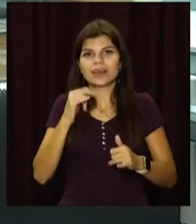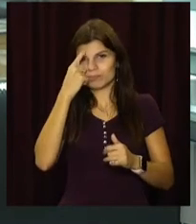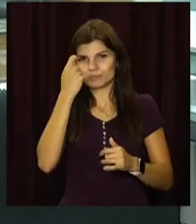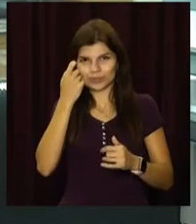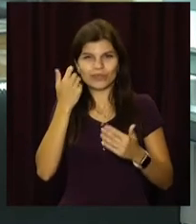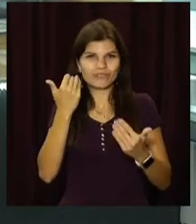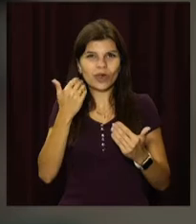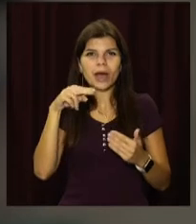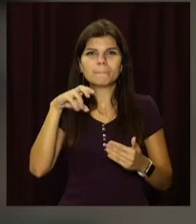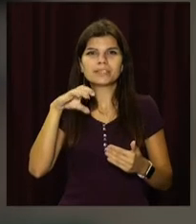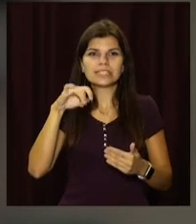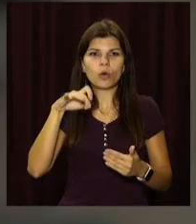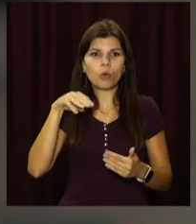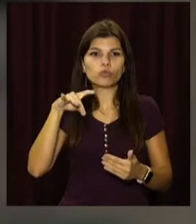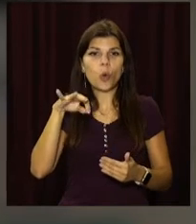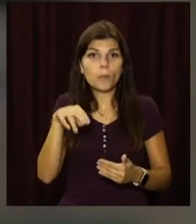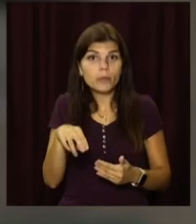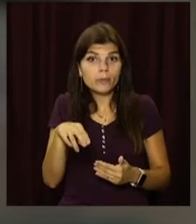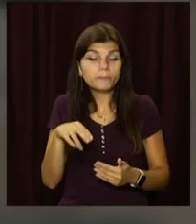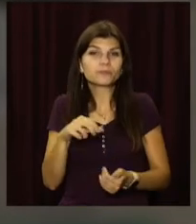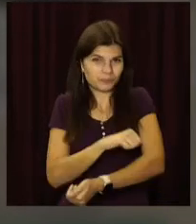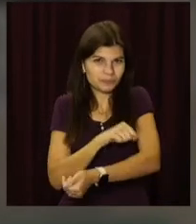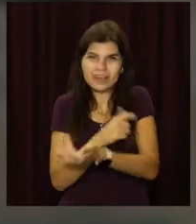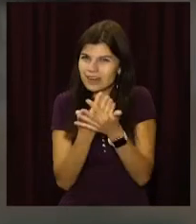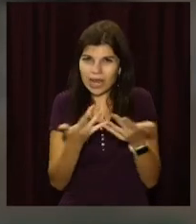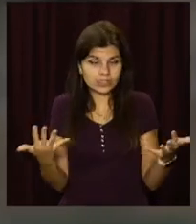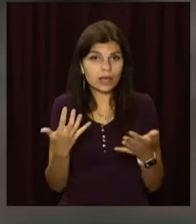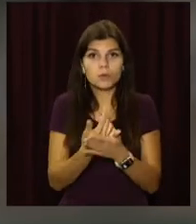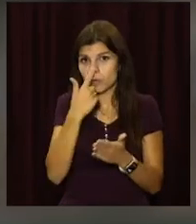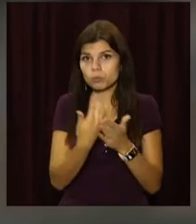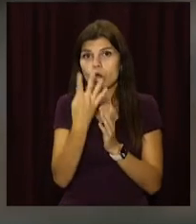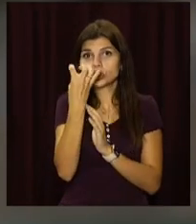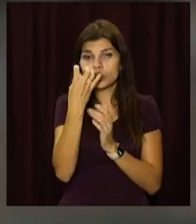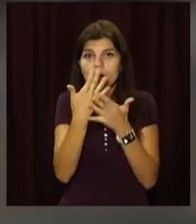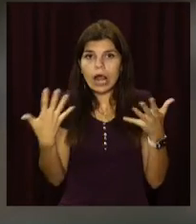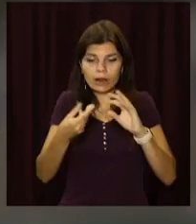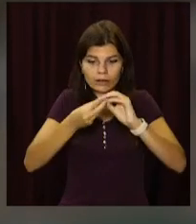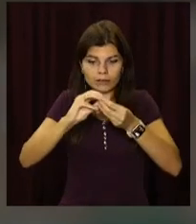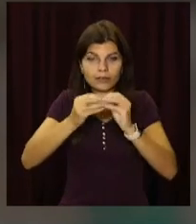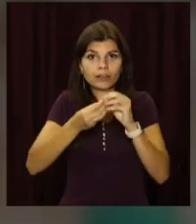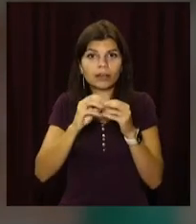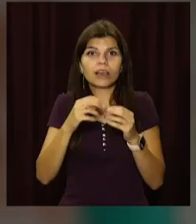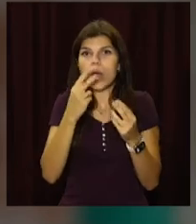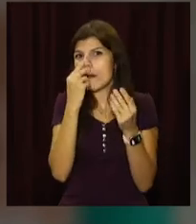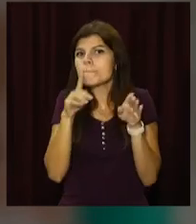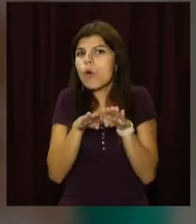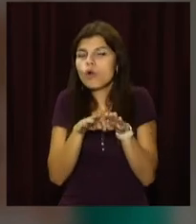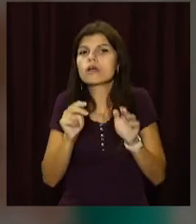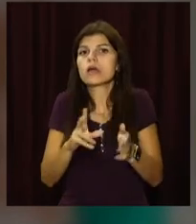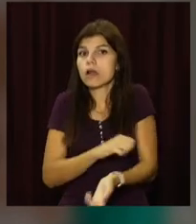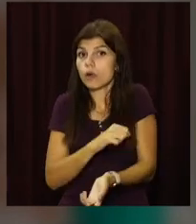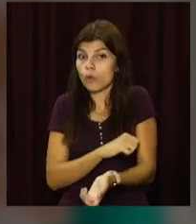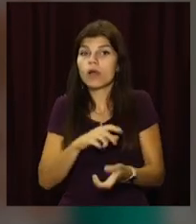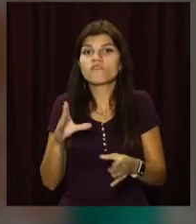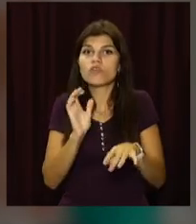подальшого продажу. Зловмисника затримали. Загалом в нього вилучили майже 400 згортків з речовинами, схожими на наркотичні.